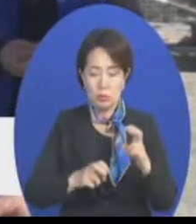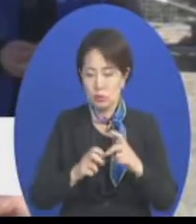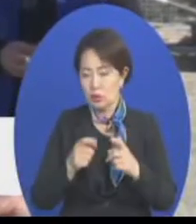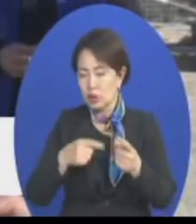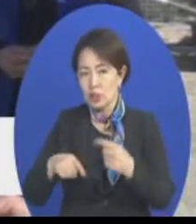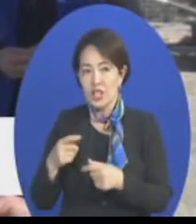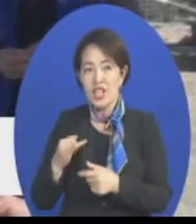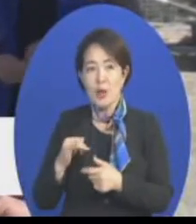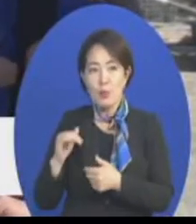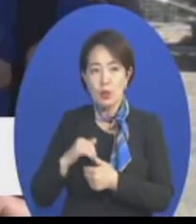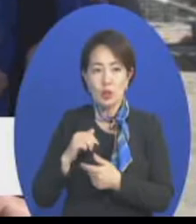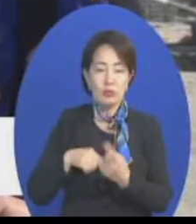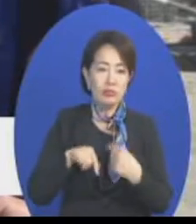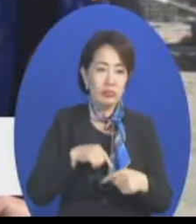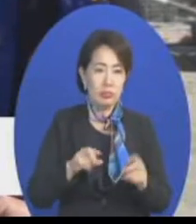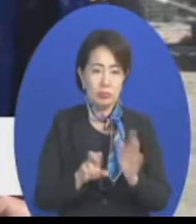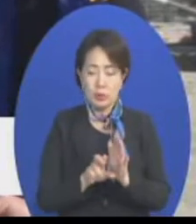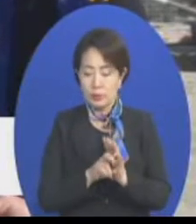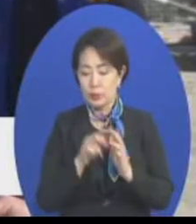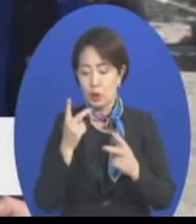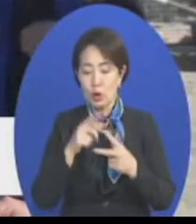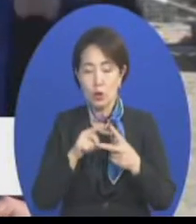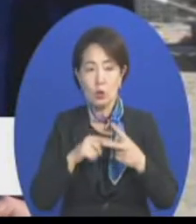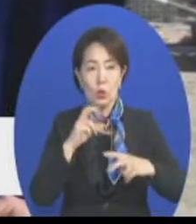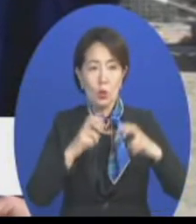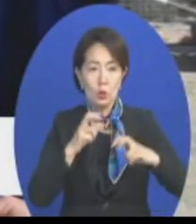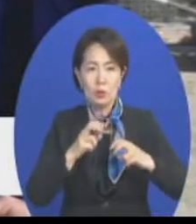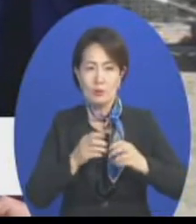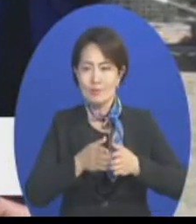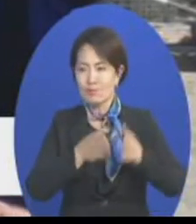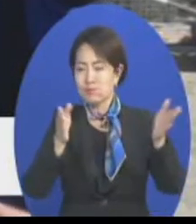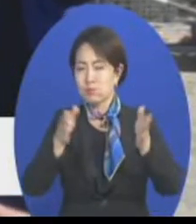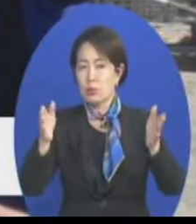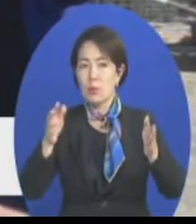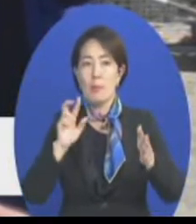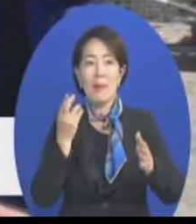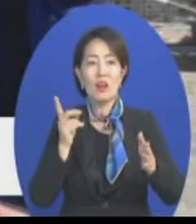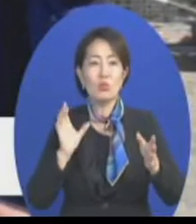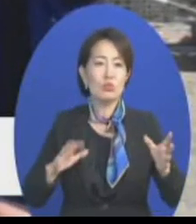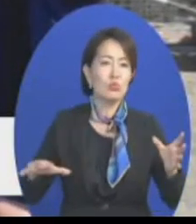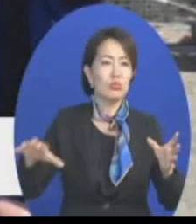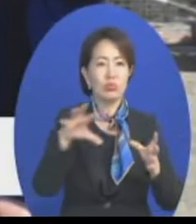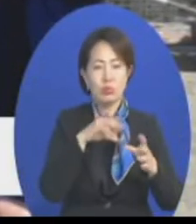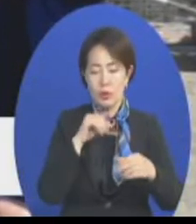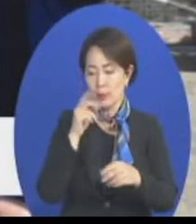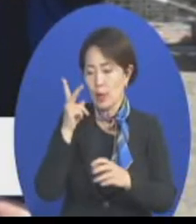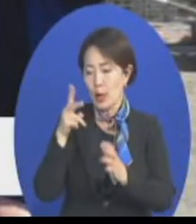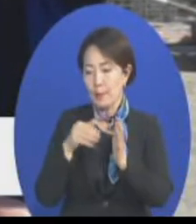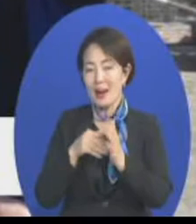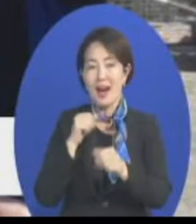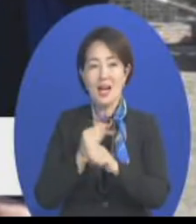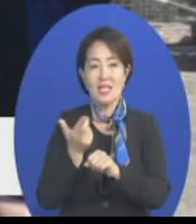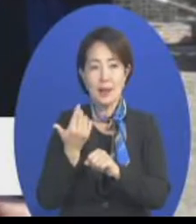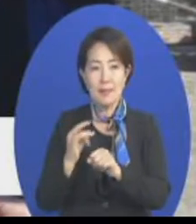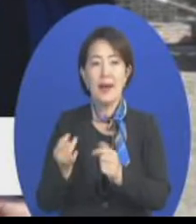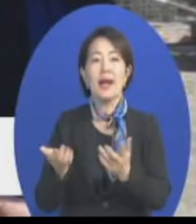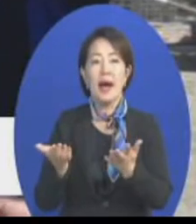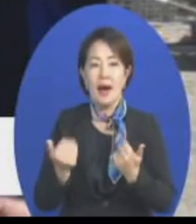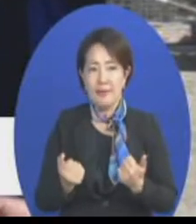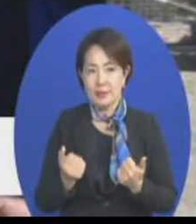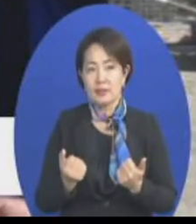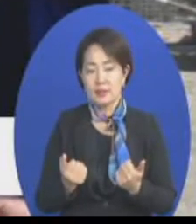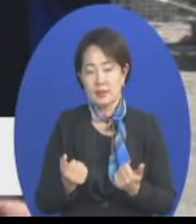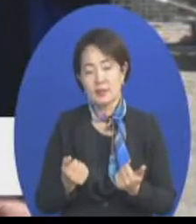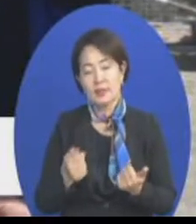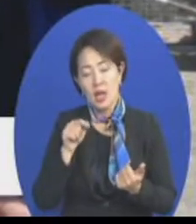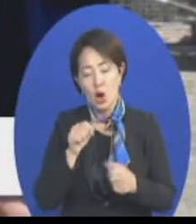импортыг олох үйлдвэр. Энэ хоёр үйлдвэрлэл ингээд хөчгөл борон бүст нийтдээ 2000 ажлын байр бий болж шүү дээ. Тэгэхээр 2000